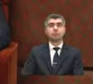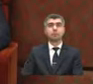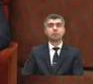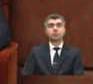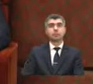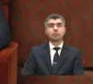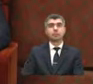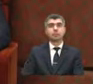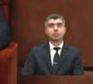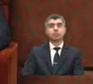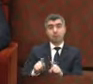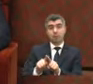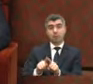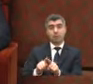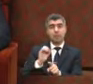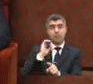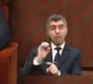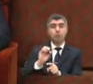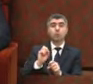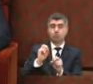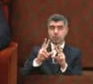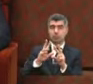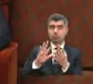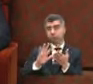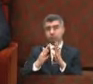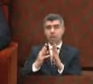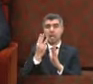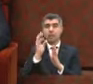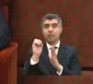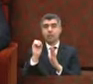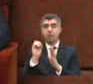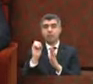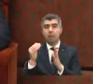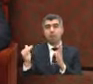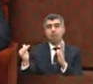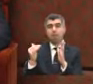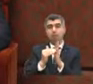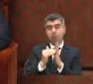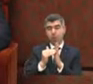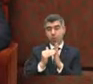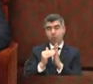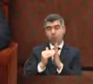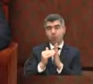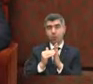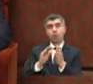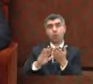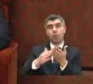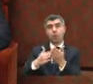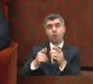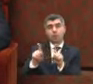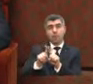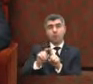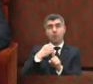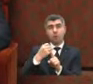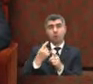القضية ديال فيلي مايون دي ريفون فعلا 30 مليون ديال لوغو اللي كانت استعملات باش الناس تحيد